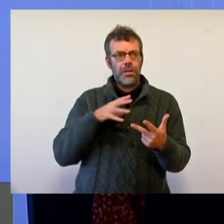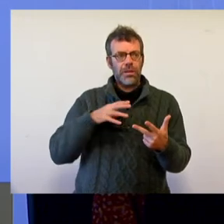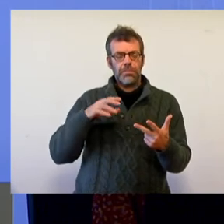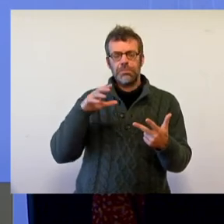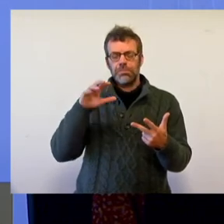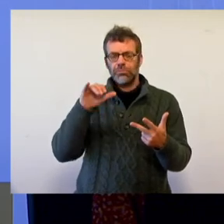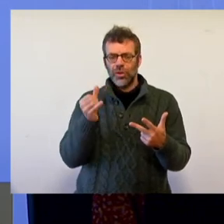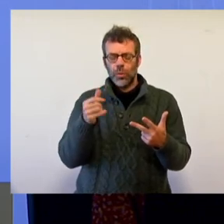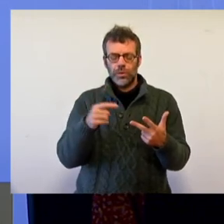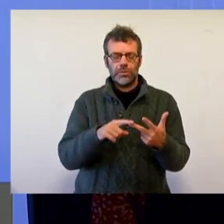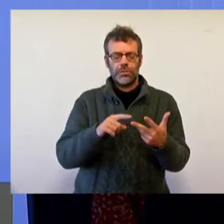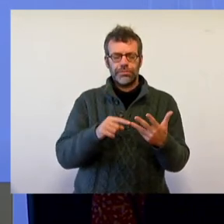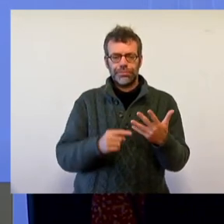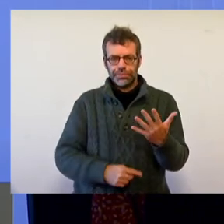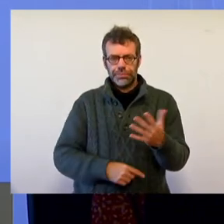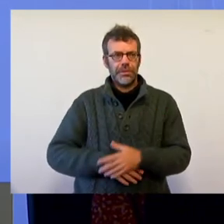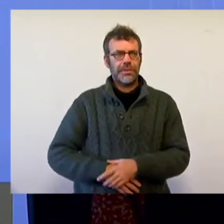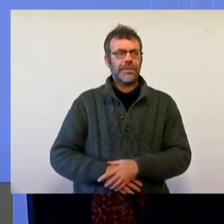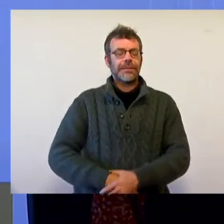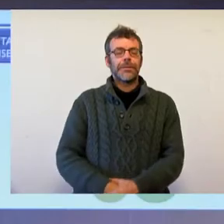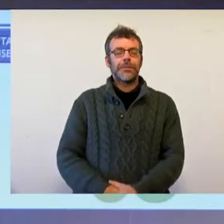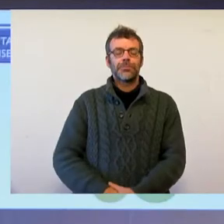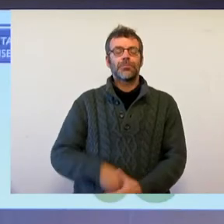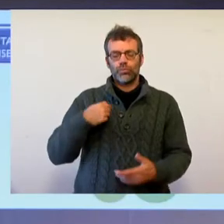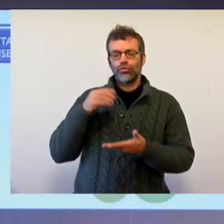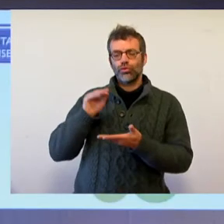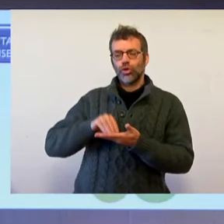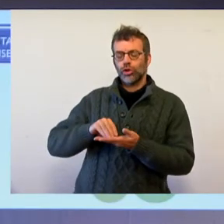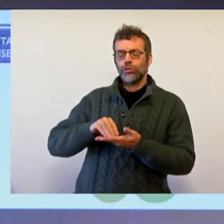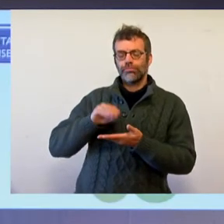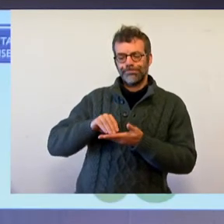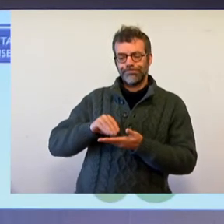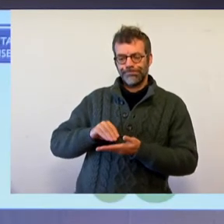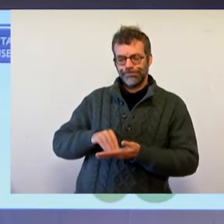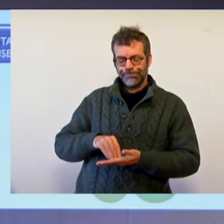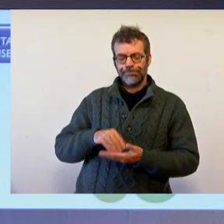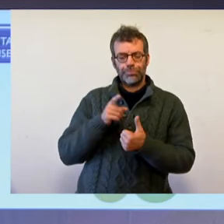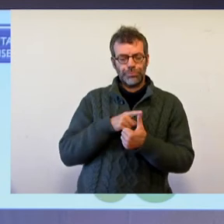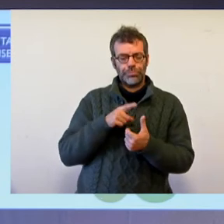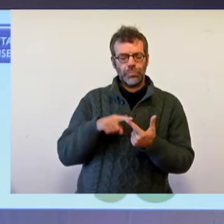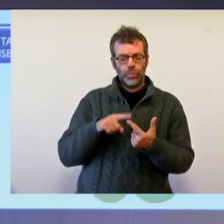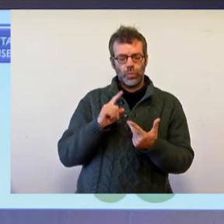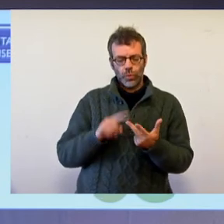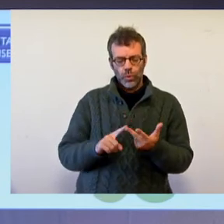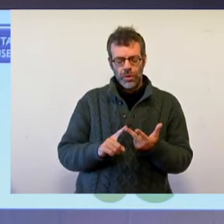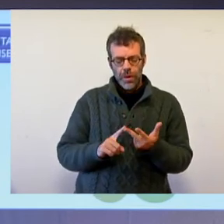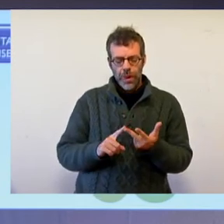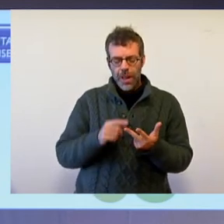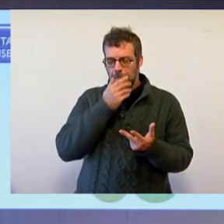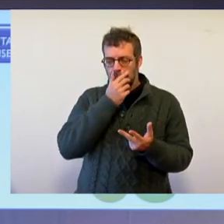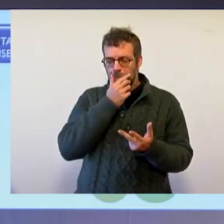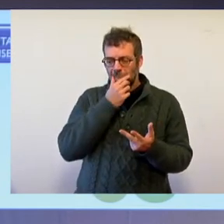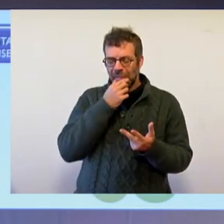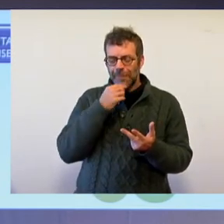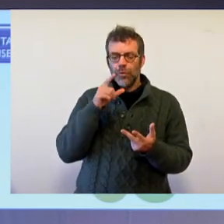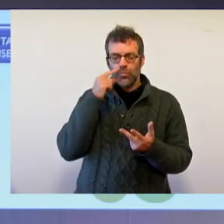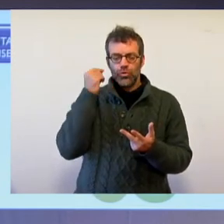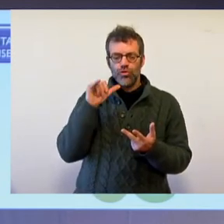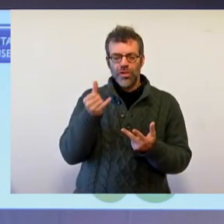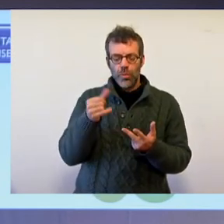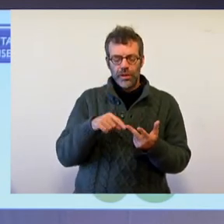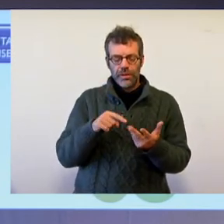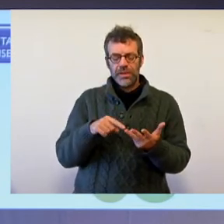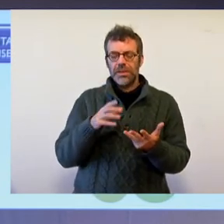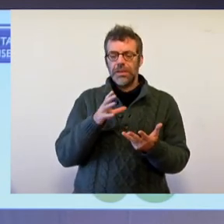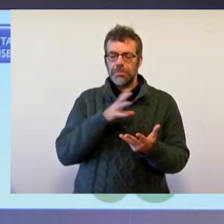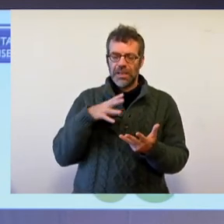excusez-moi. Madame Labourier, Monsieur Lévita, Monsieur Jawari, Madame